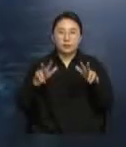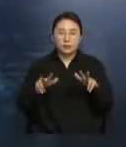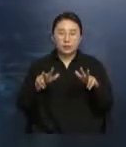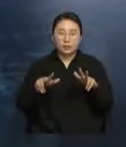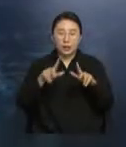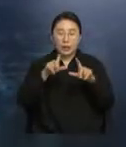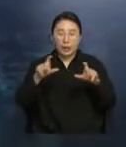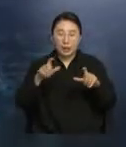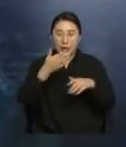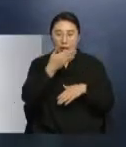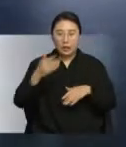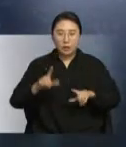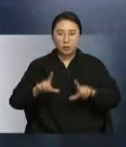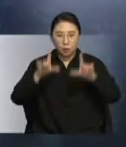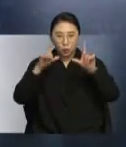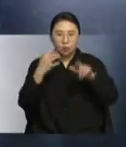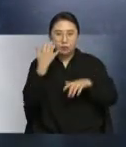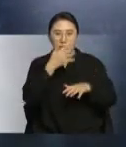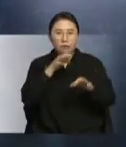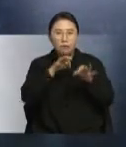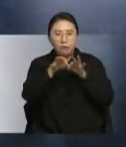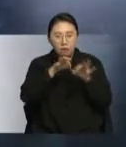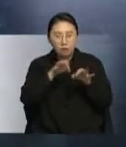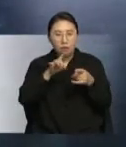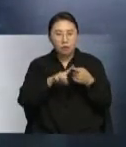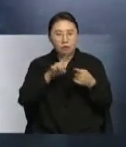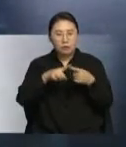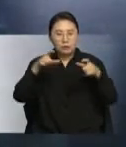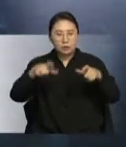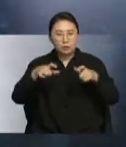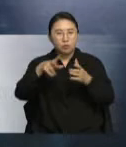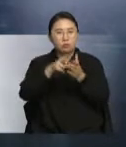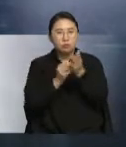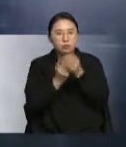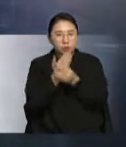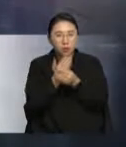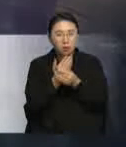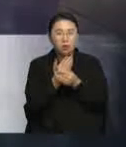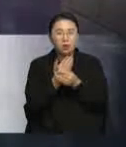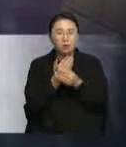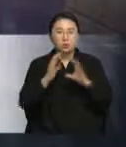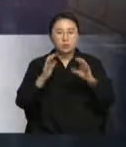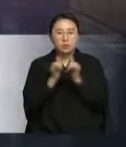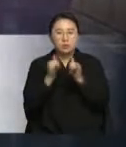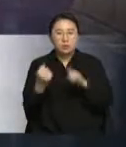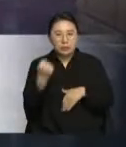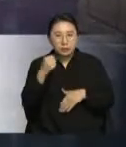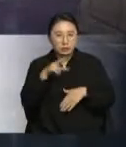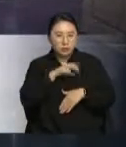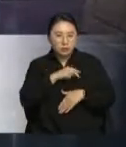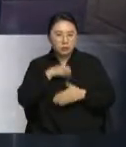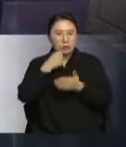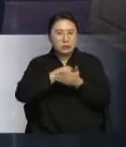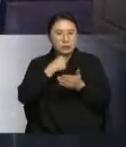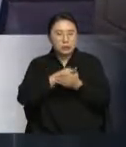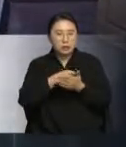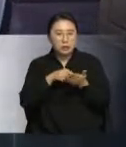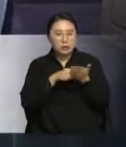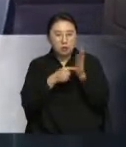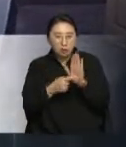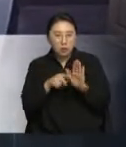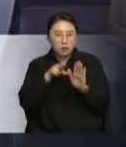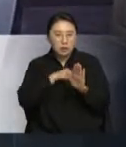현직 강동구 의원의 성매매 의혹과 관련해 연일 지역 정가가 술렁이고 있습니다. 국민의힘 의원들의 규탄 성명에